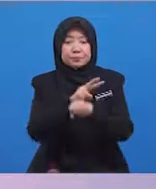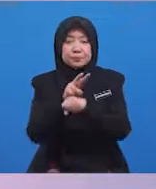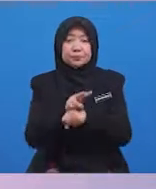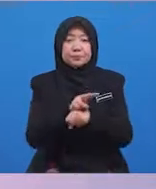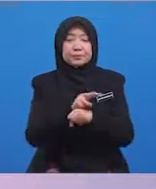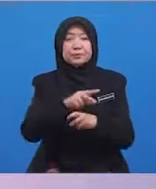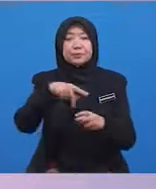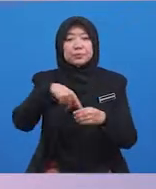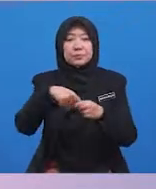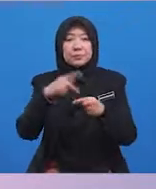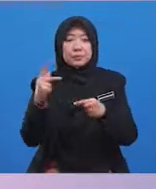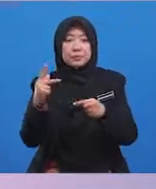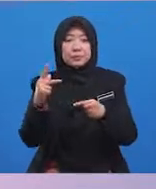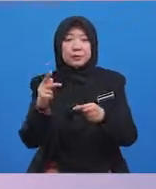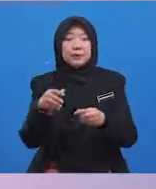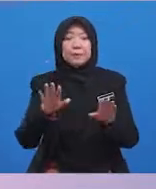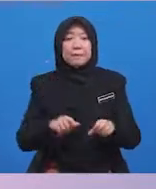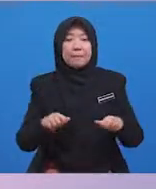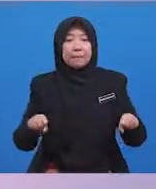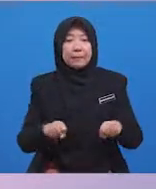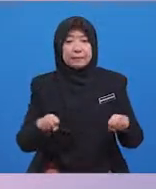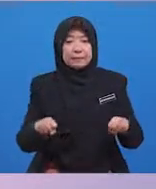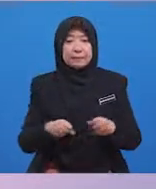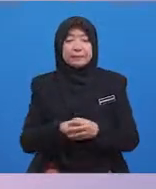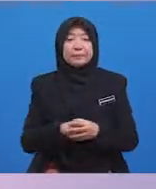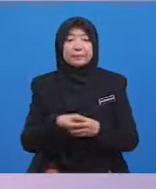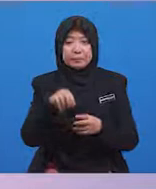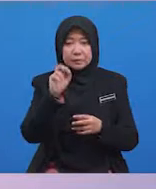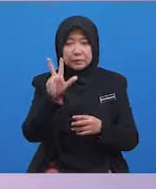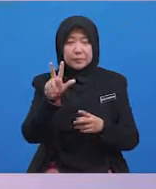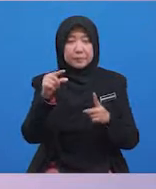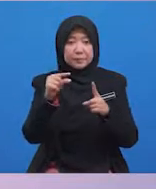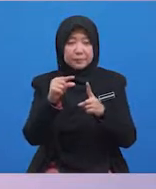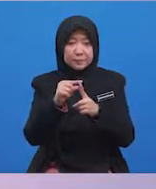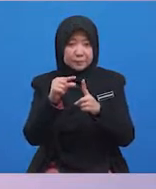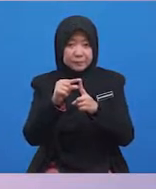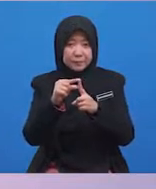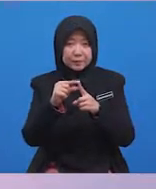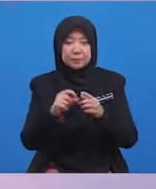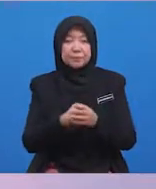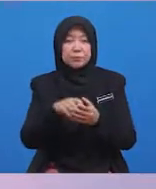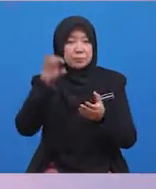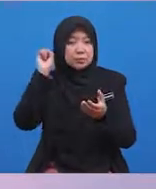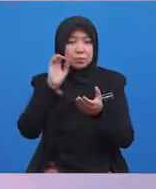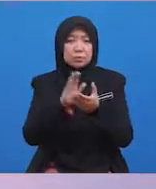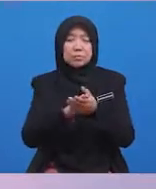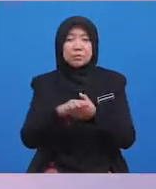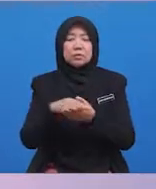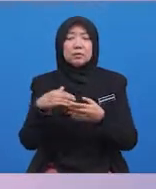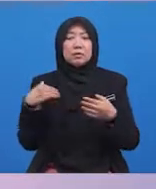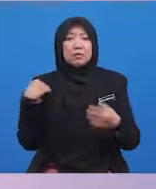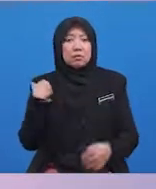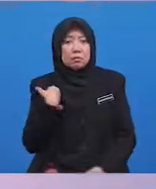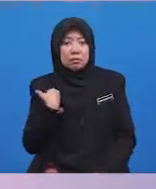masak adalah contoh untuk 3 patah perkataan. Suami yang letih usah